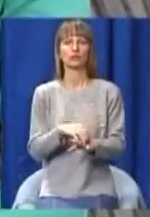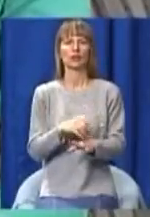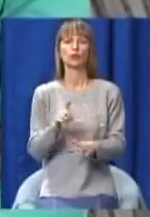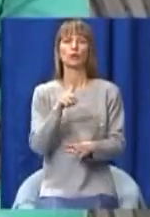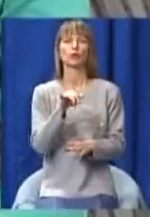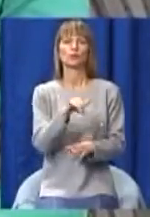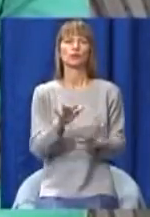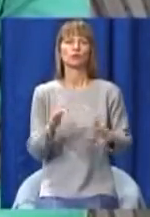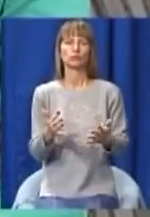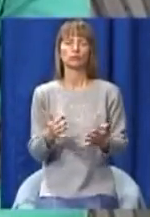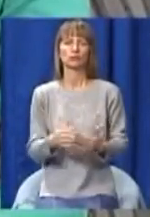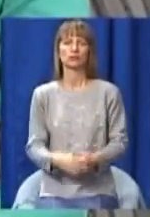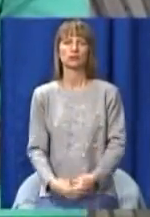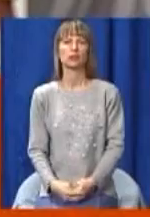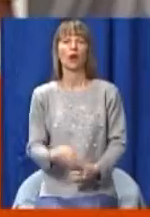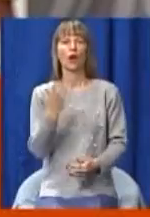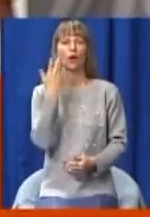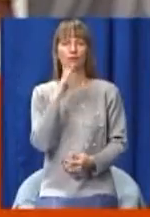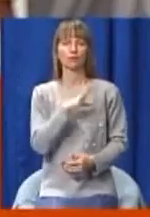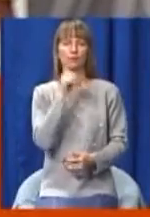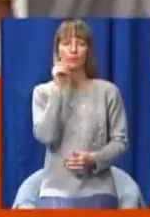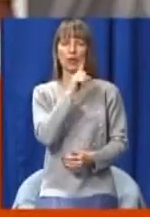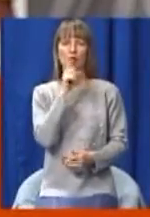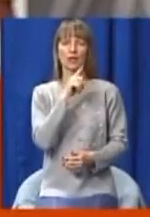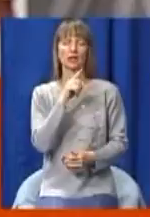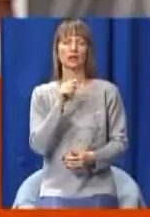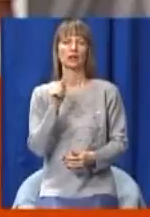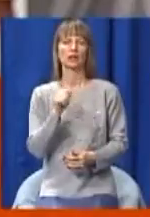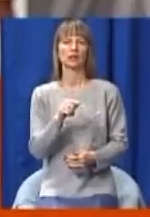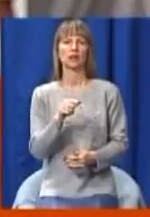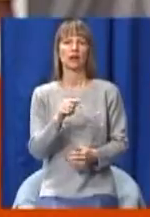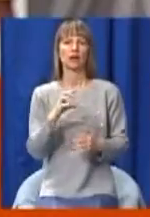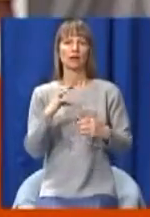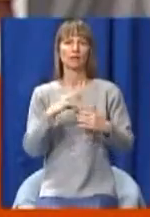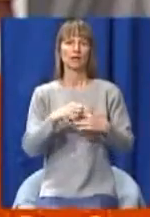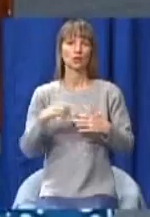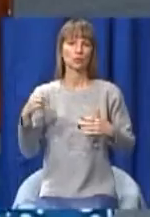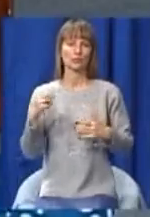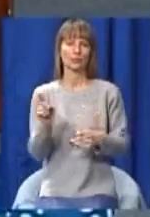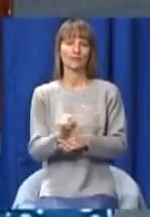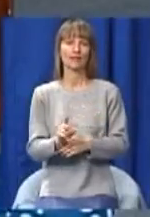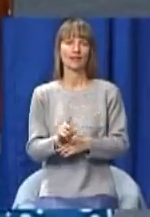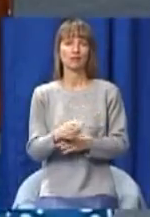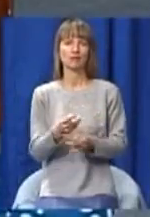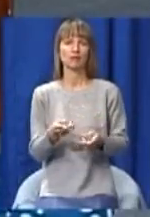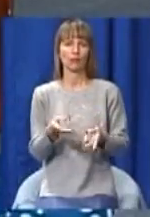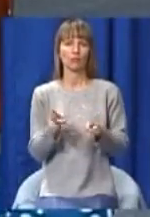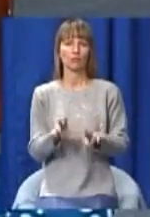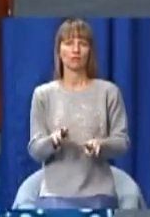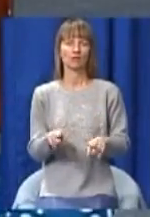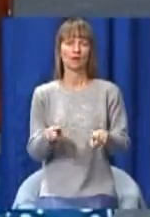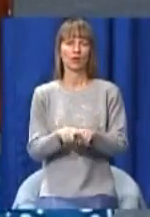неї трапилося з хвостиком? Коли вона була маленька, її відкусили хвіст. Та ти що, і вона стала